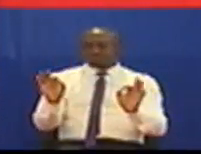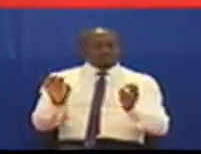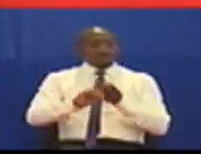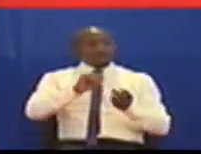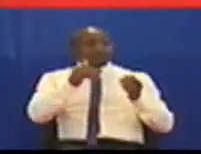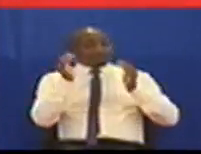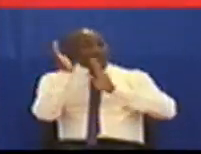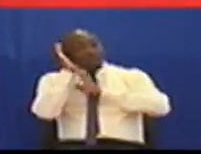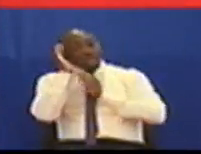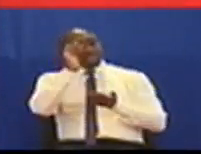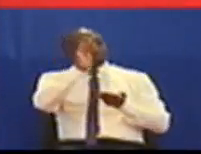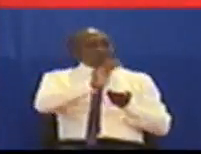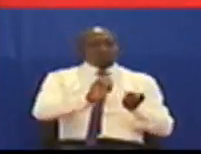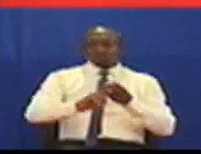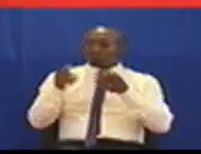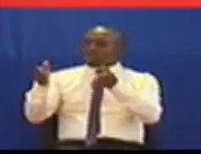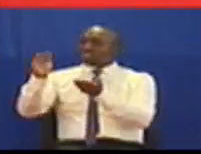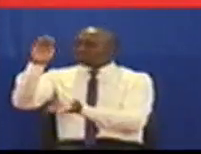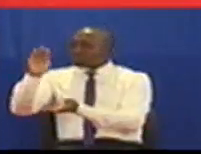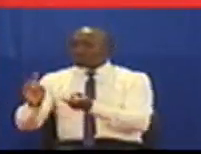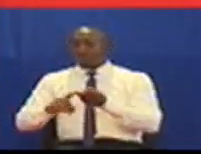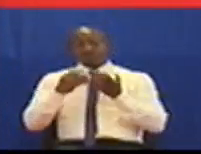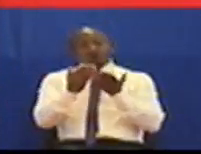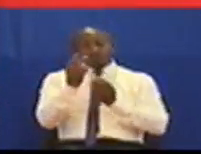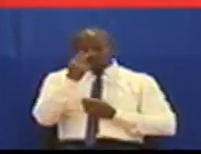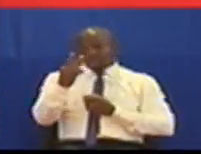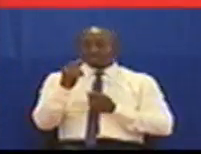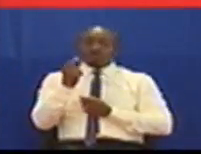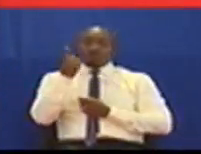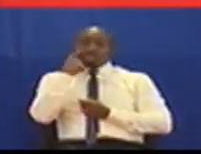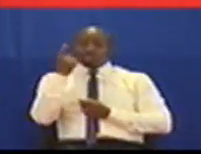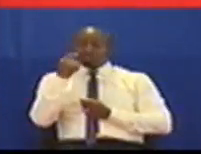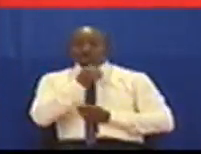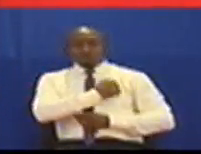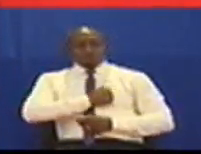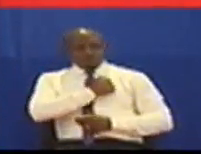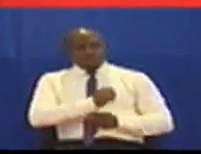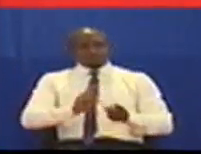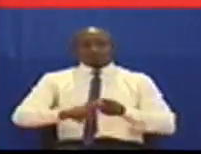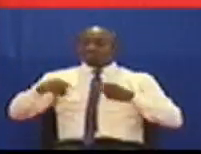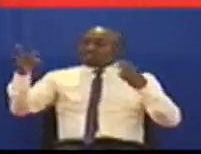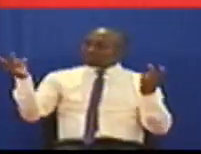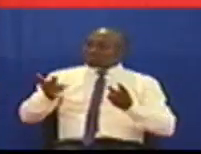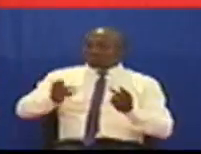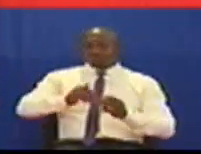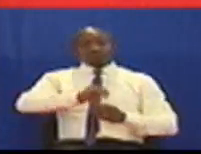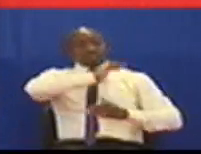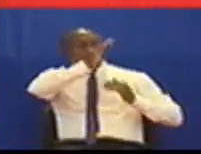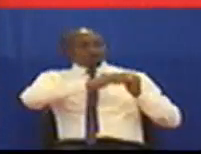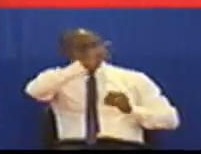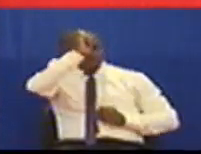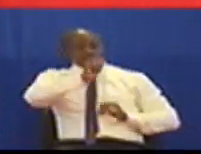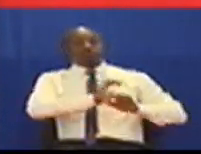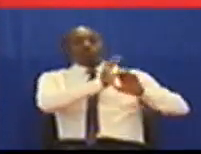wa mabweni na upungufu wa madarasa. Naomba Uyumbu iangaliwe kwa jicho la huruma. Lakini wakati huo nirudi kwa waheshimiwa